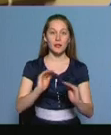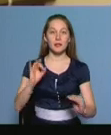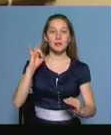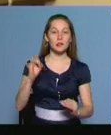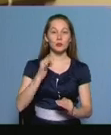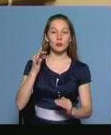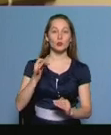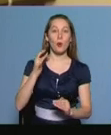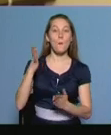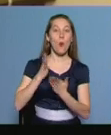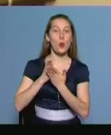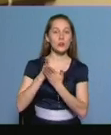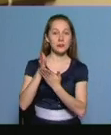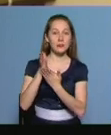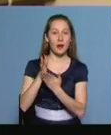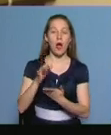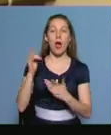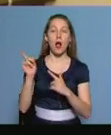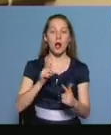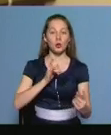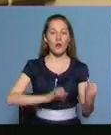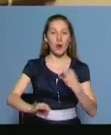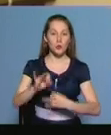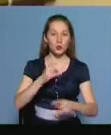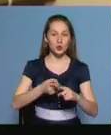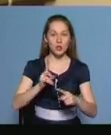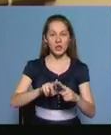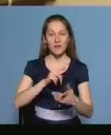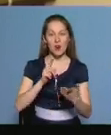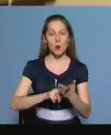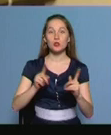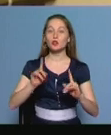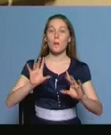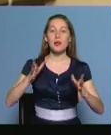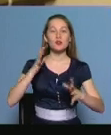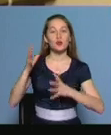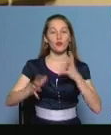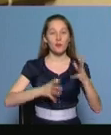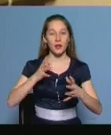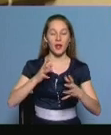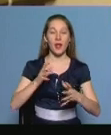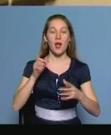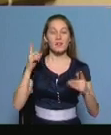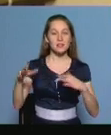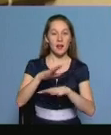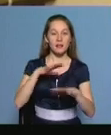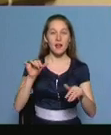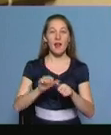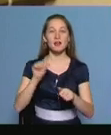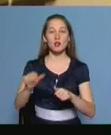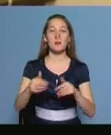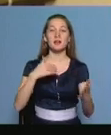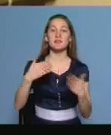вопросами политики, готовы обсуждать эти вопросы, что происходит в мире, в стране. Особенно интересуют